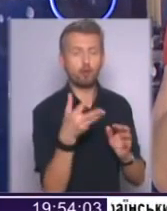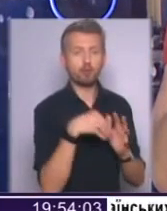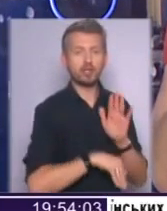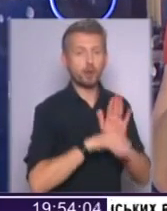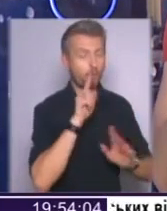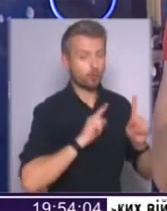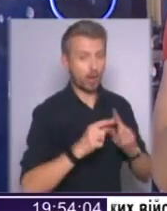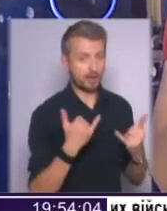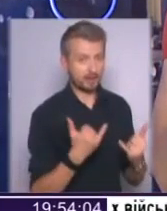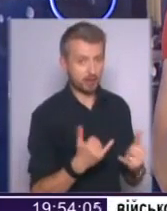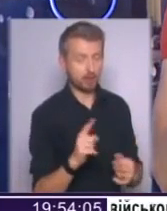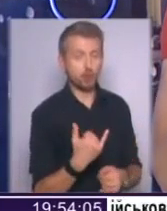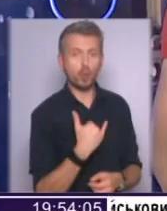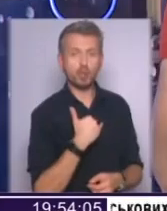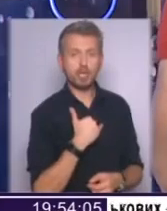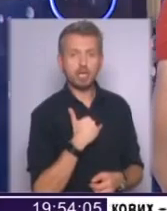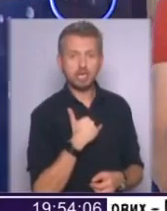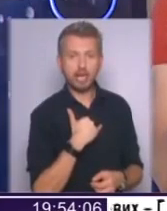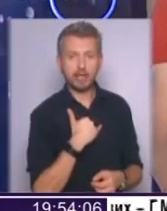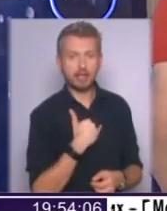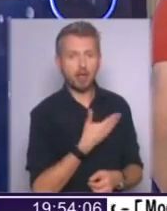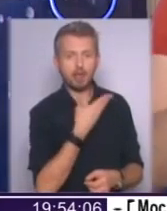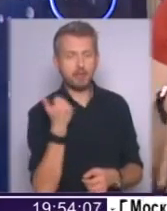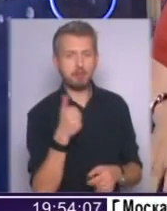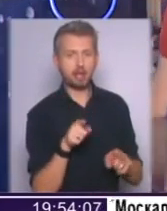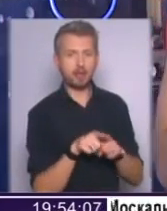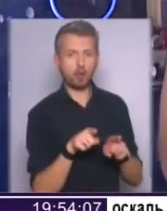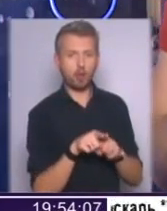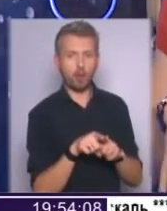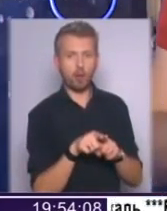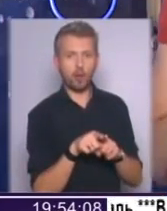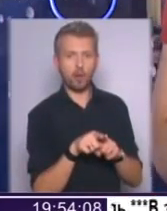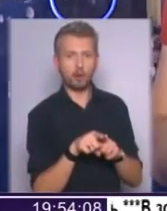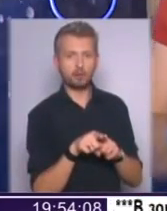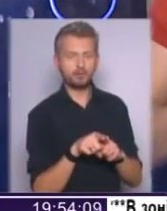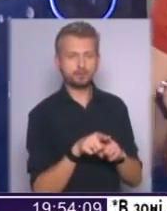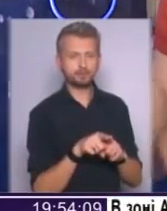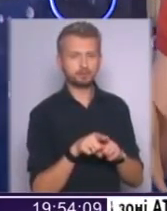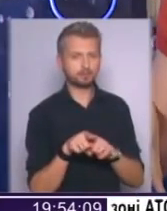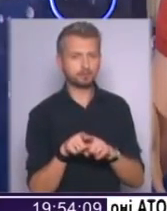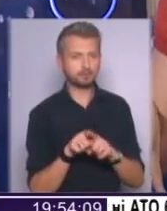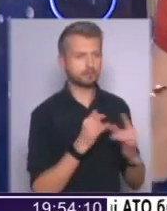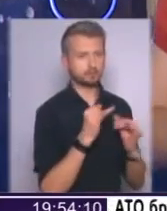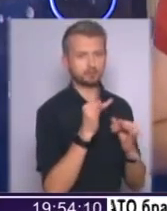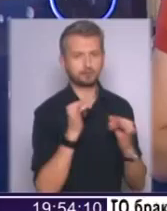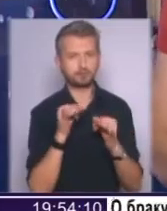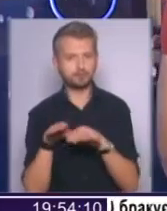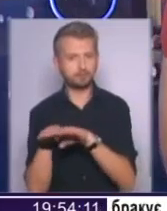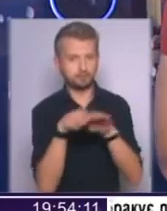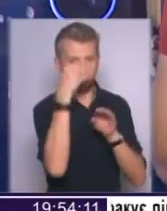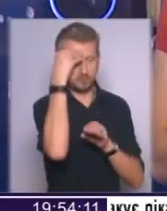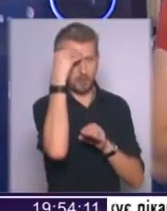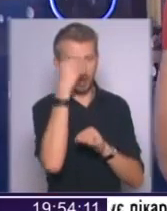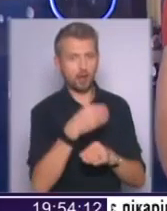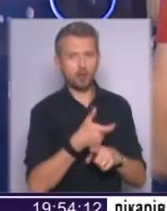Ради зараз, є в тому, що у нас якраз от немає такого, знаєте, вироблення консенсусу, коли є дуже багато центрів сил. Да? Тому дуже часто